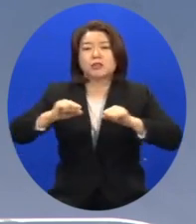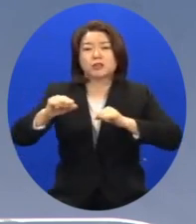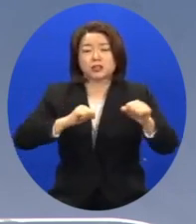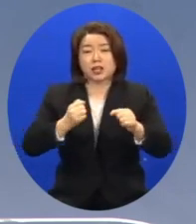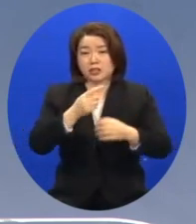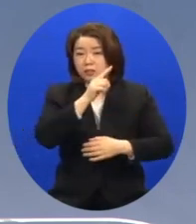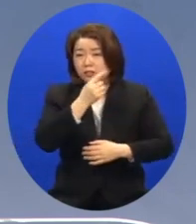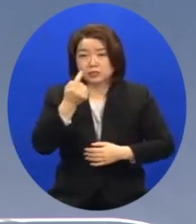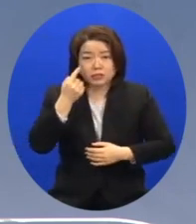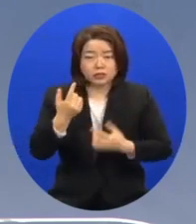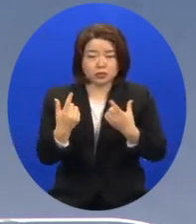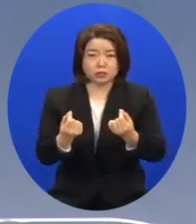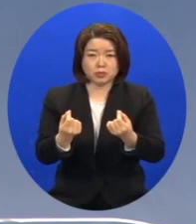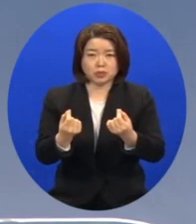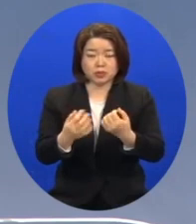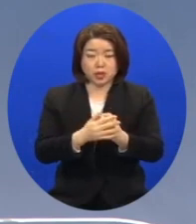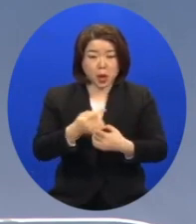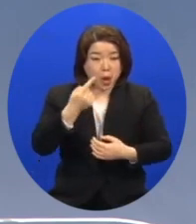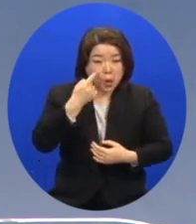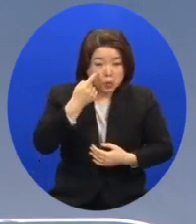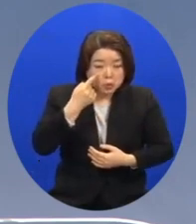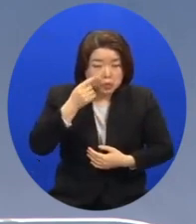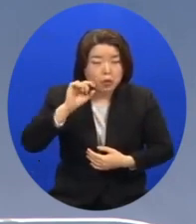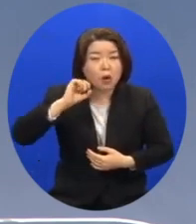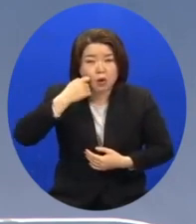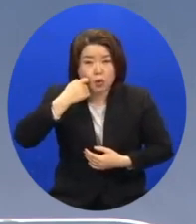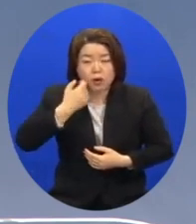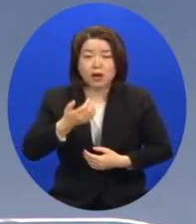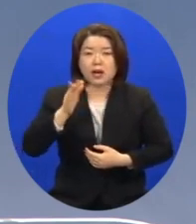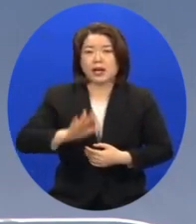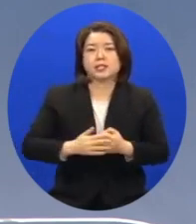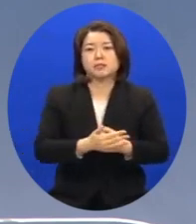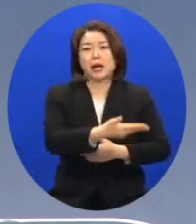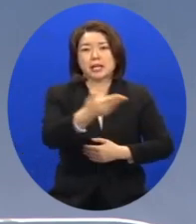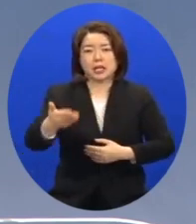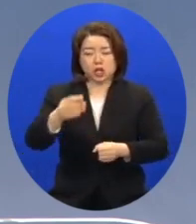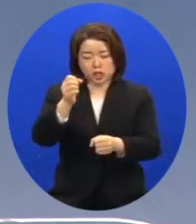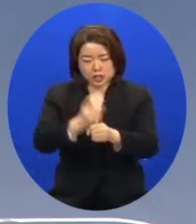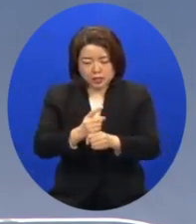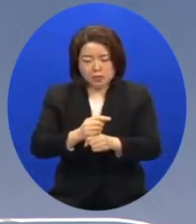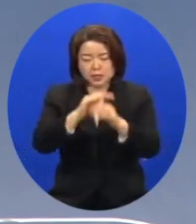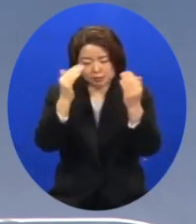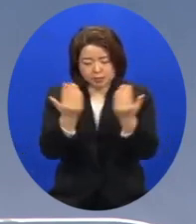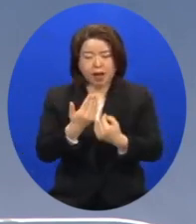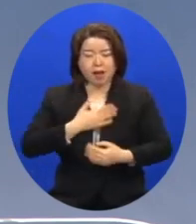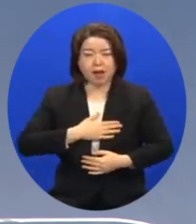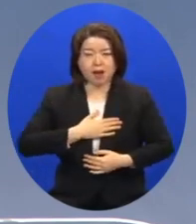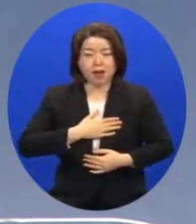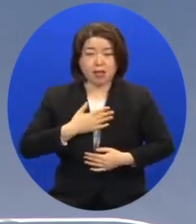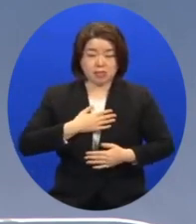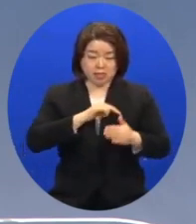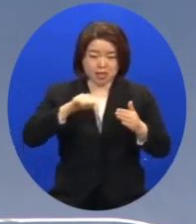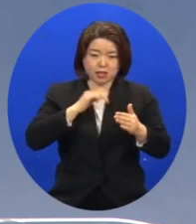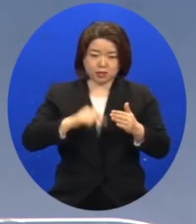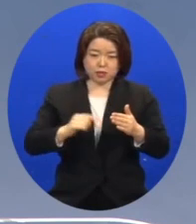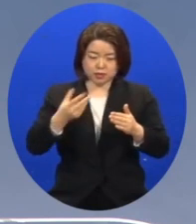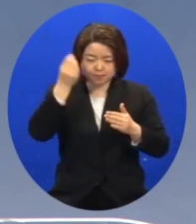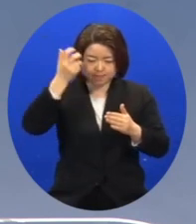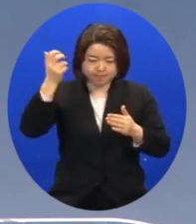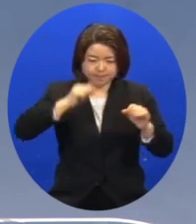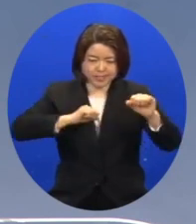눈으로는 볼 수가 없어요 성령님을 그러나 여러분은 이미 다 알아요 여러분 안에 성령님이 역사하고 있다는